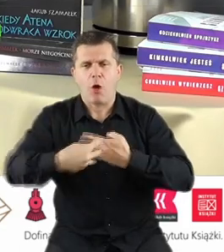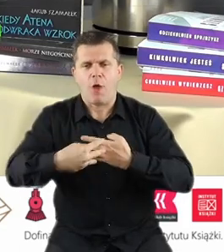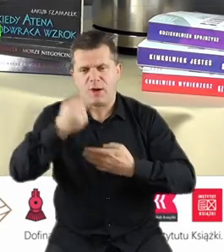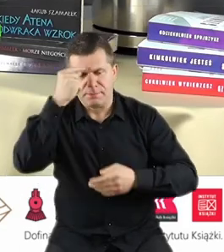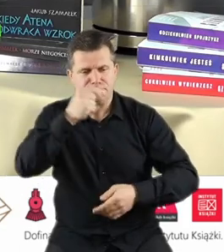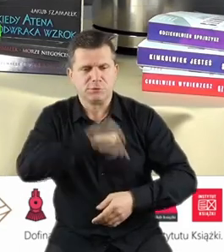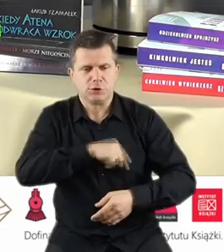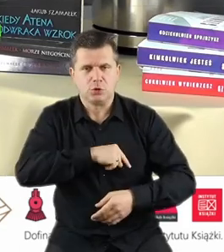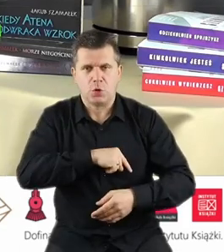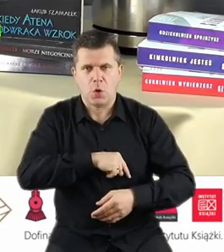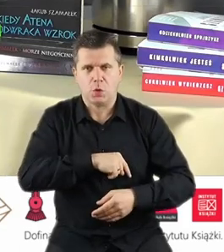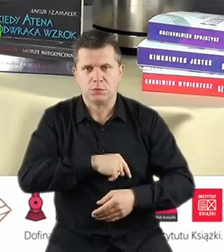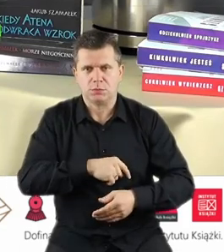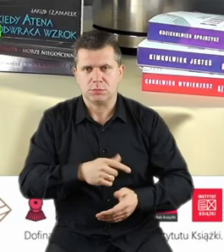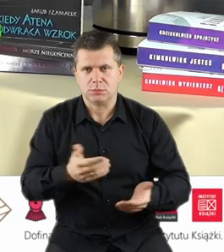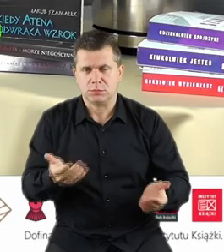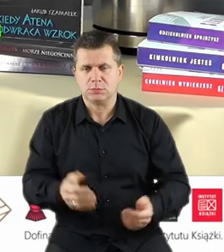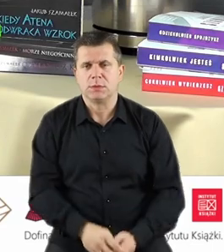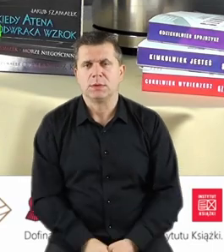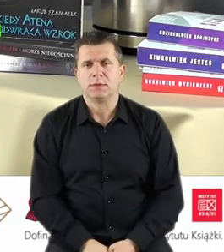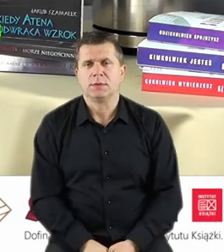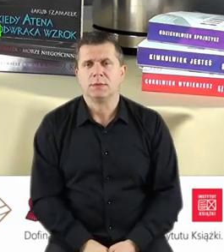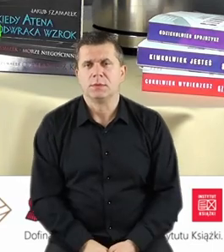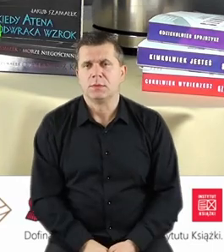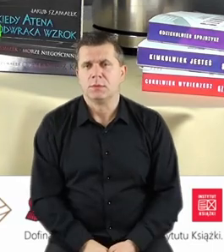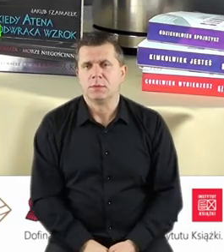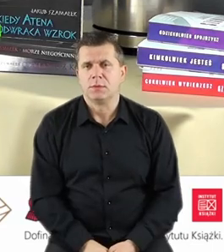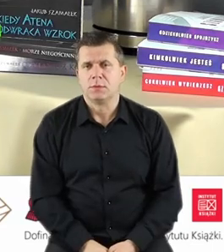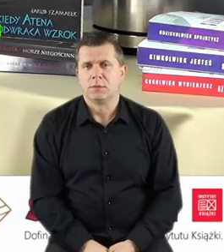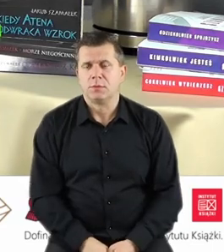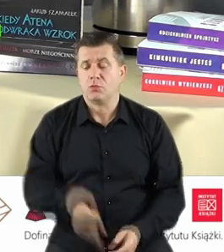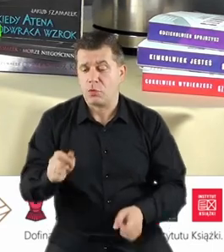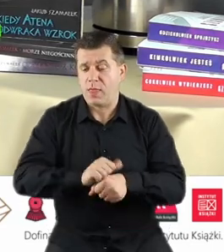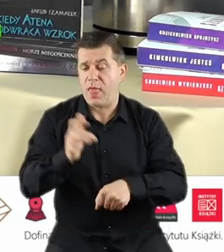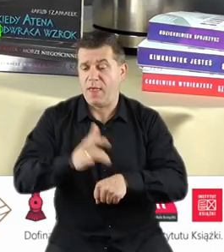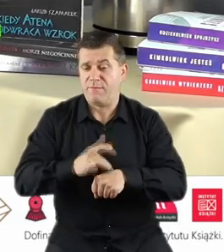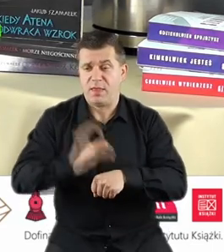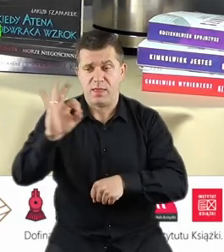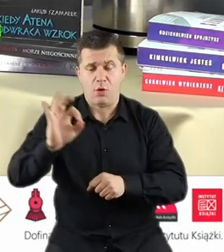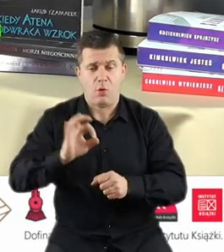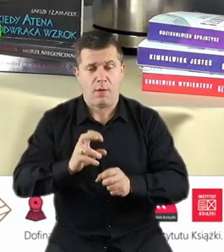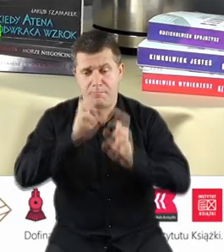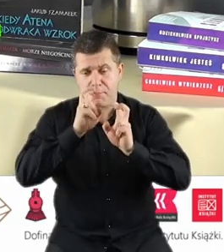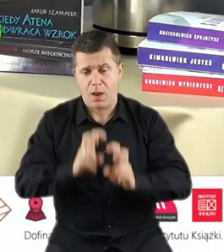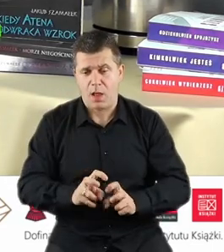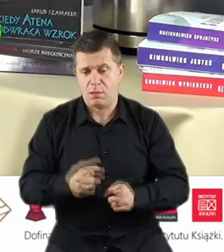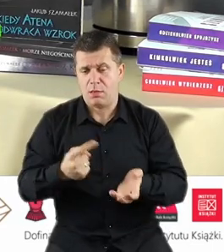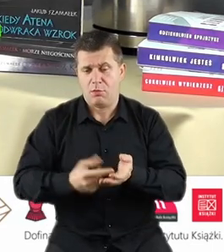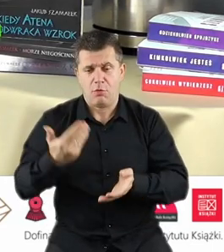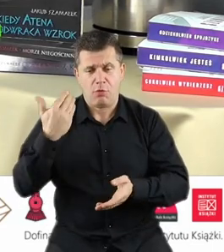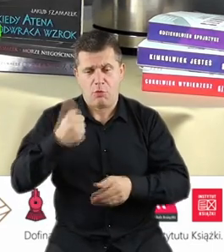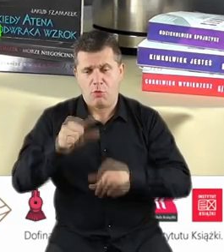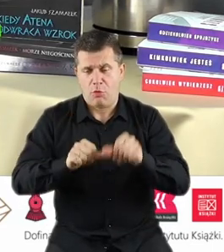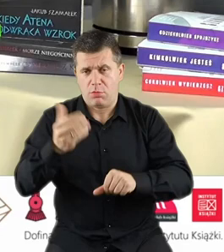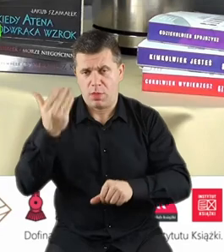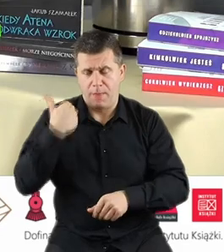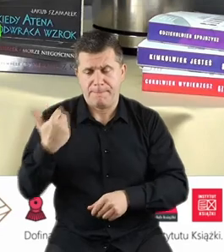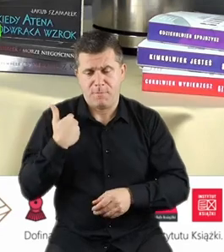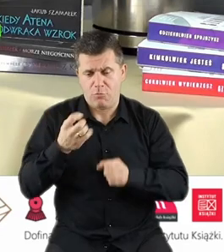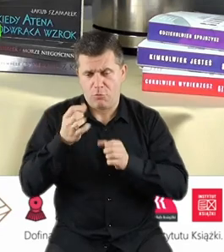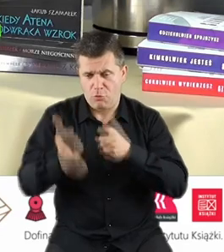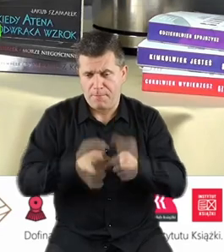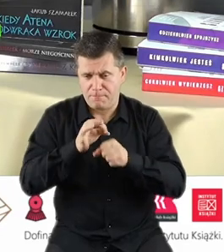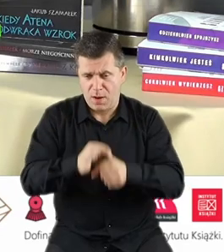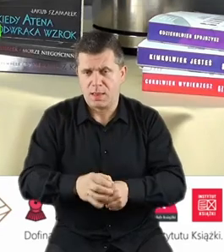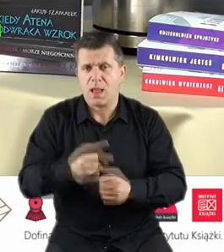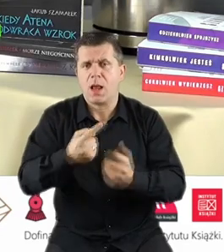co nasz współmałżonek czy współmałżonka. No to jest właśnie wynik jego badania ostatnio, znaczy w zeszłym roku publikował takie badania, ile